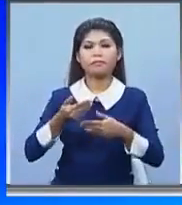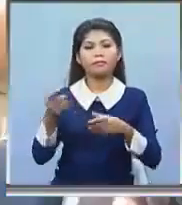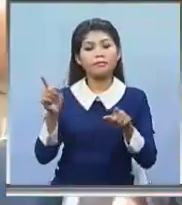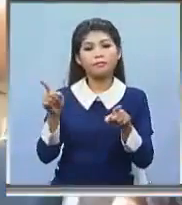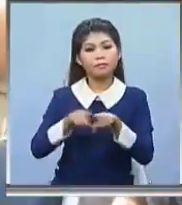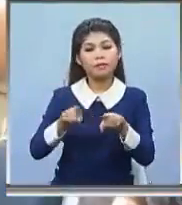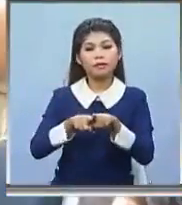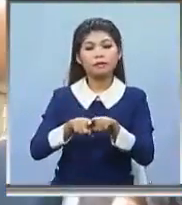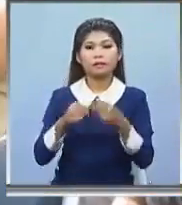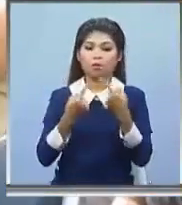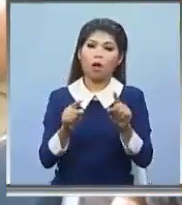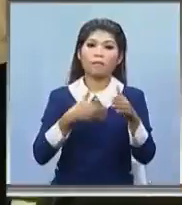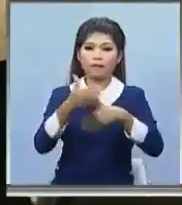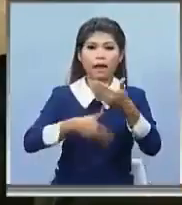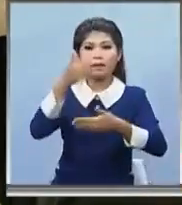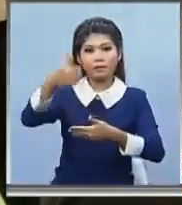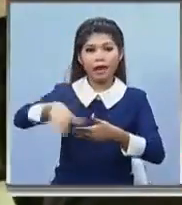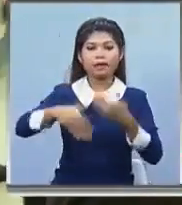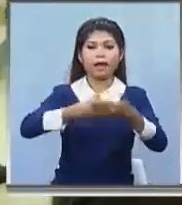แต่มันขายไม่ได้ตลาดพวกนี้มันตายหมดแล้ว